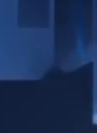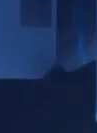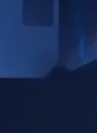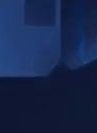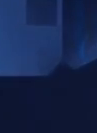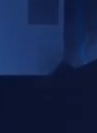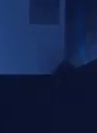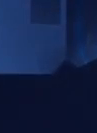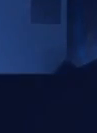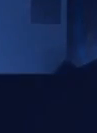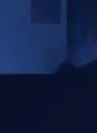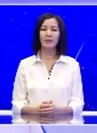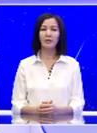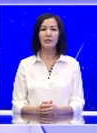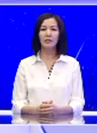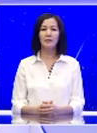арнасы.